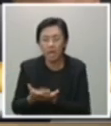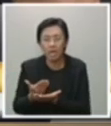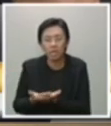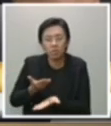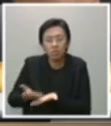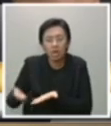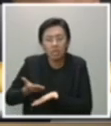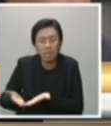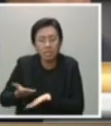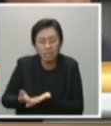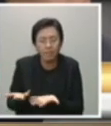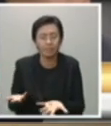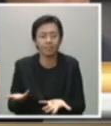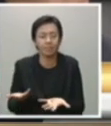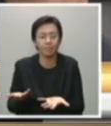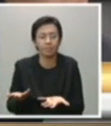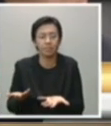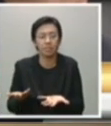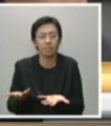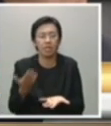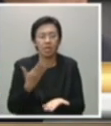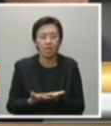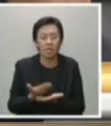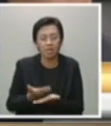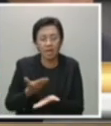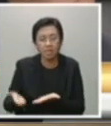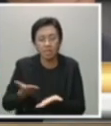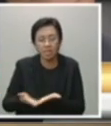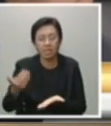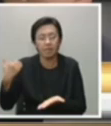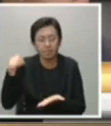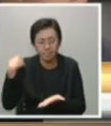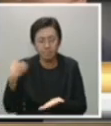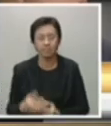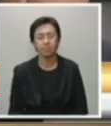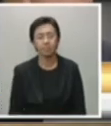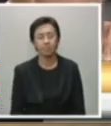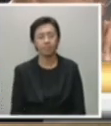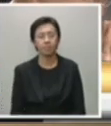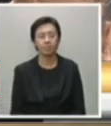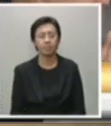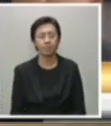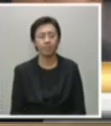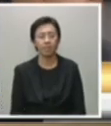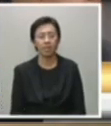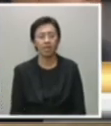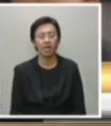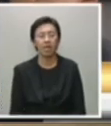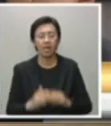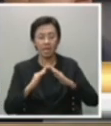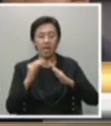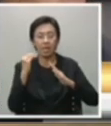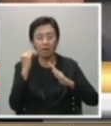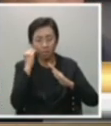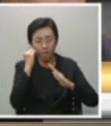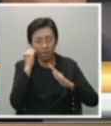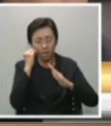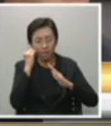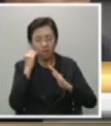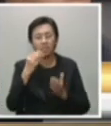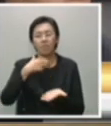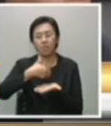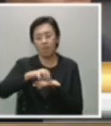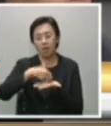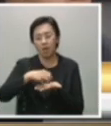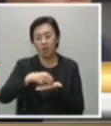แล้วก็เสียค่าใช้จ่ายอีกเป็นจำนวนมากนั่นเป็นเรื่องบ้านที่ผมได้กราบเรียนท่านประ